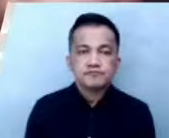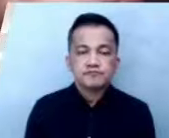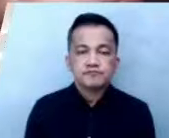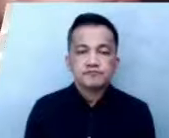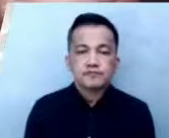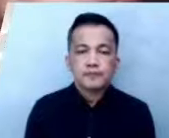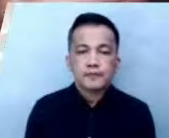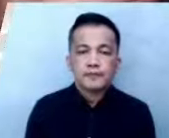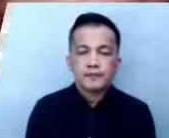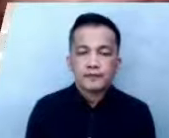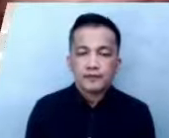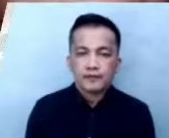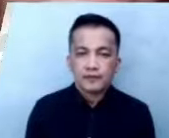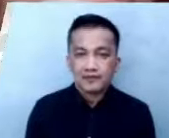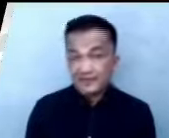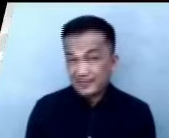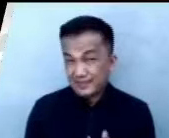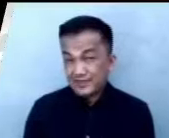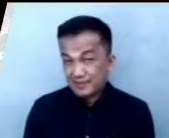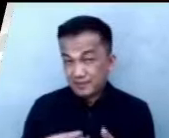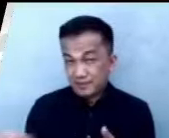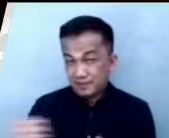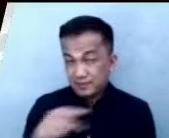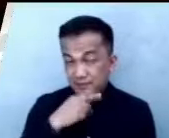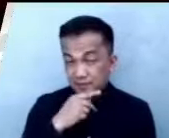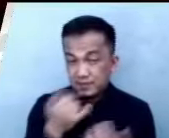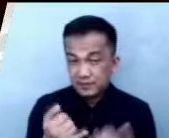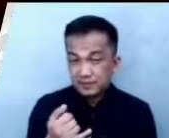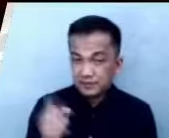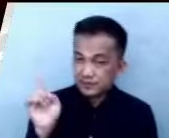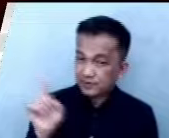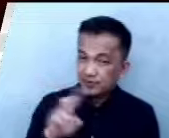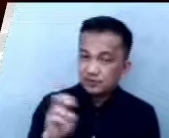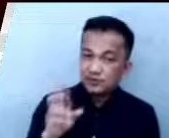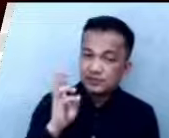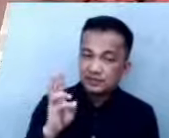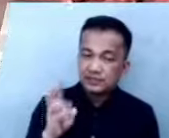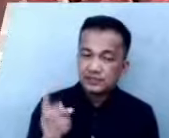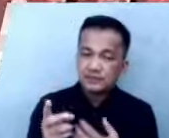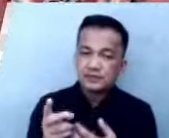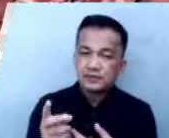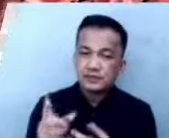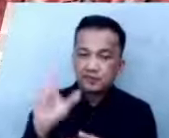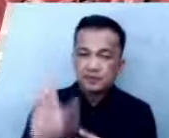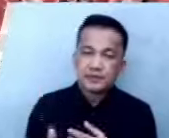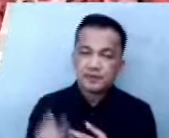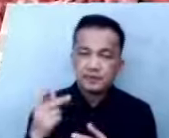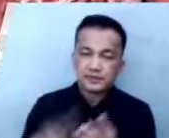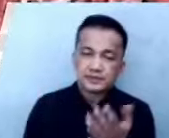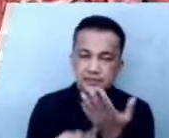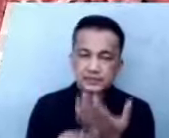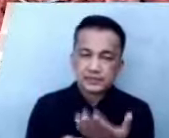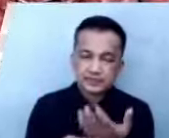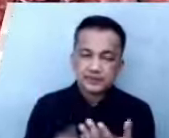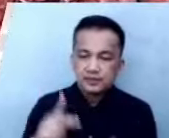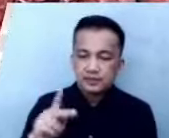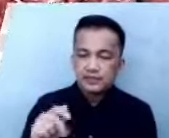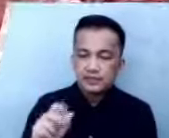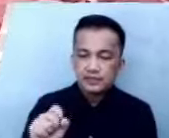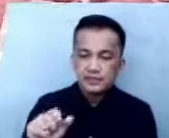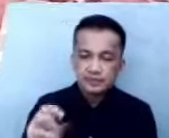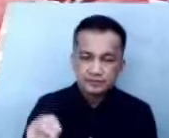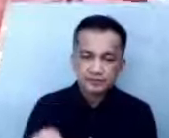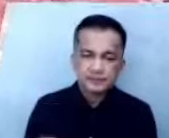Kung bibili ka ng karneng baboy ngayon, nasa 260 pesos ang pinakamababang presyo ng kilo ng kasim at 300 pesos